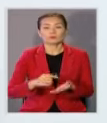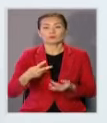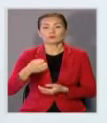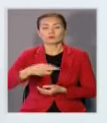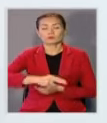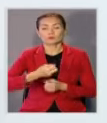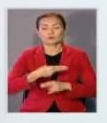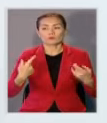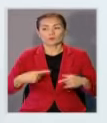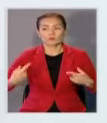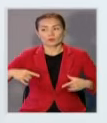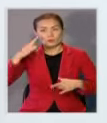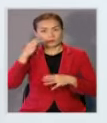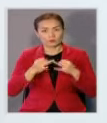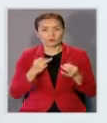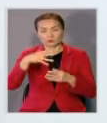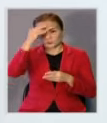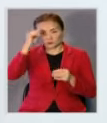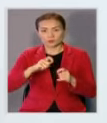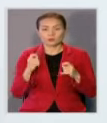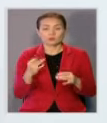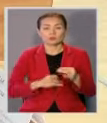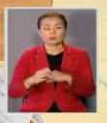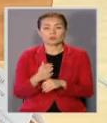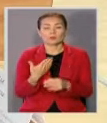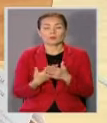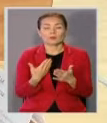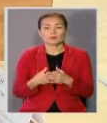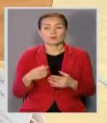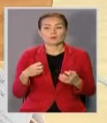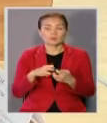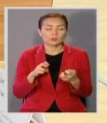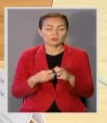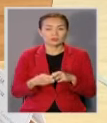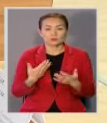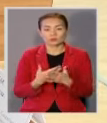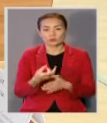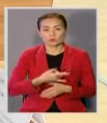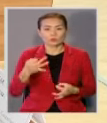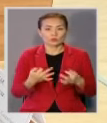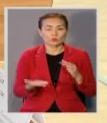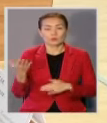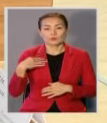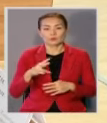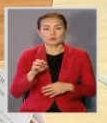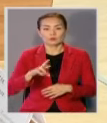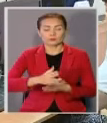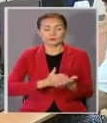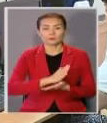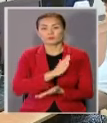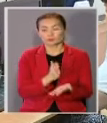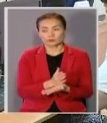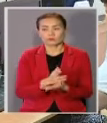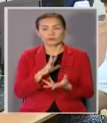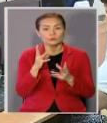медиация тақырыбында біраз ойларын айтып, ұсыныстарын ортаға салды. Мәселен, дау жанжал кезінде ауданда сотқа дейінгі медиация қызметі бар